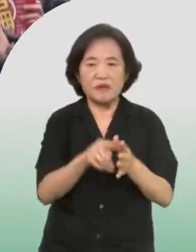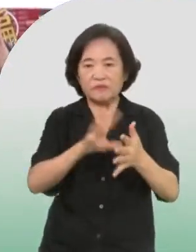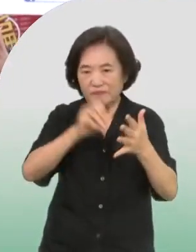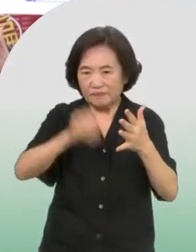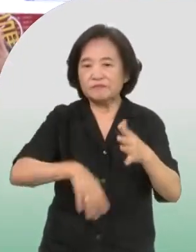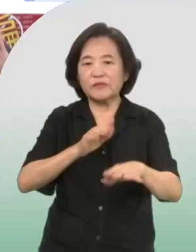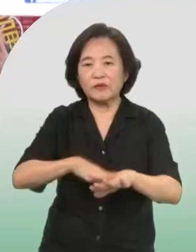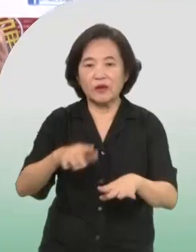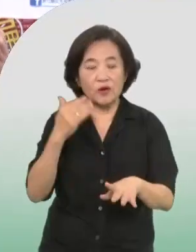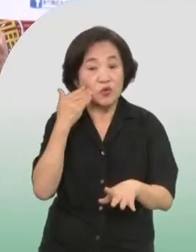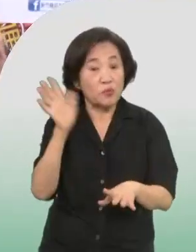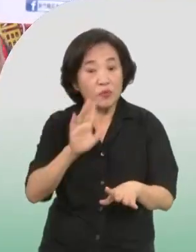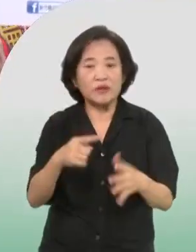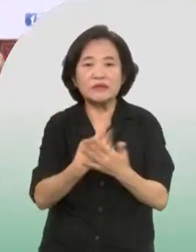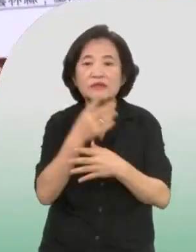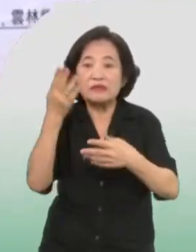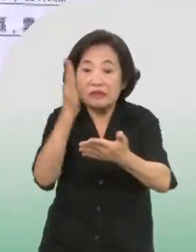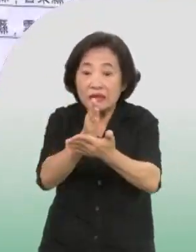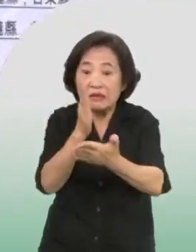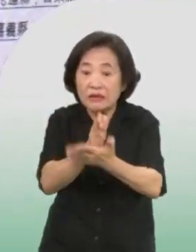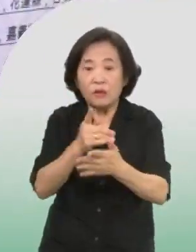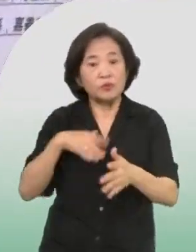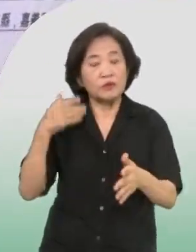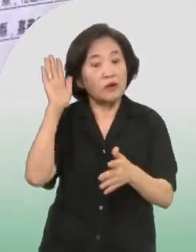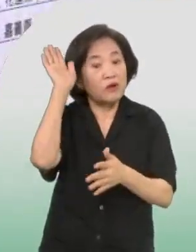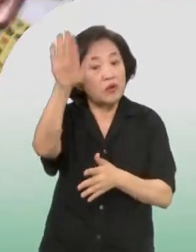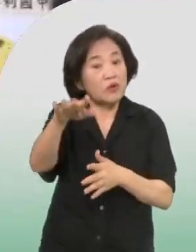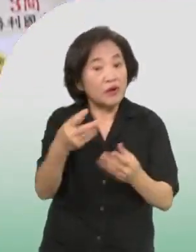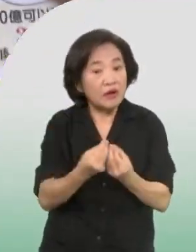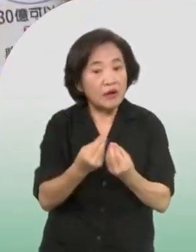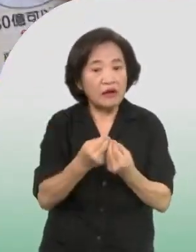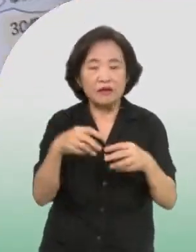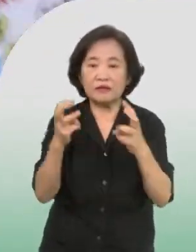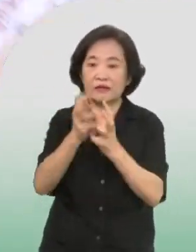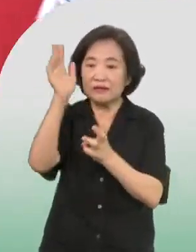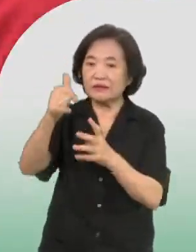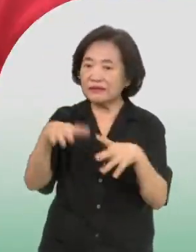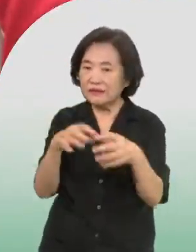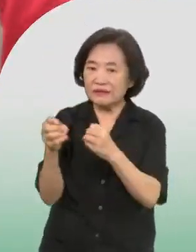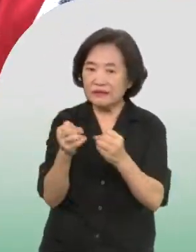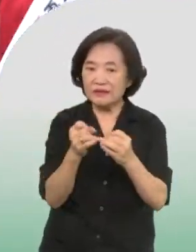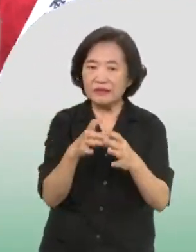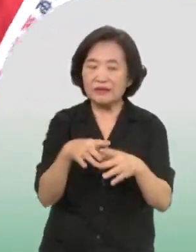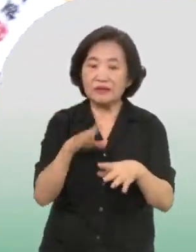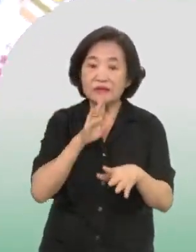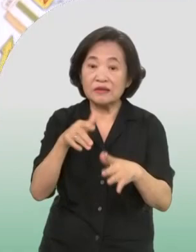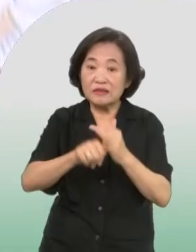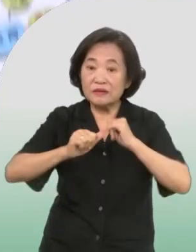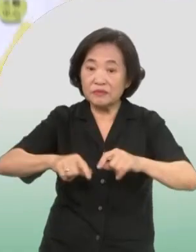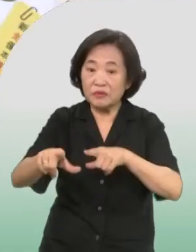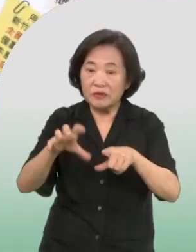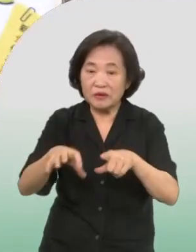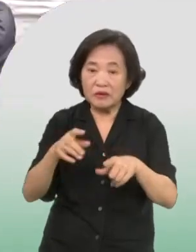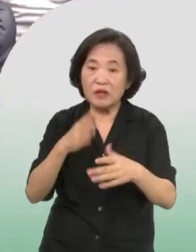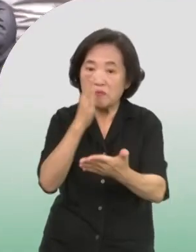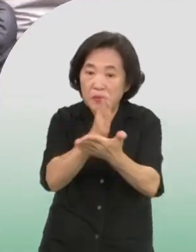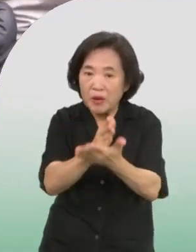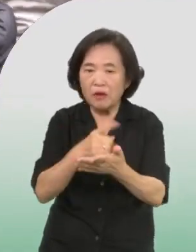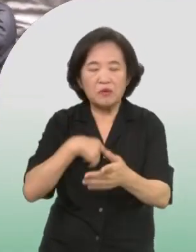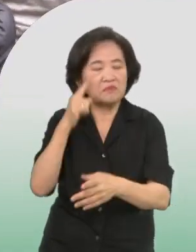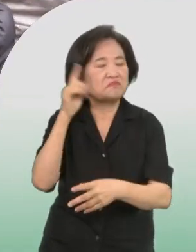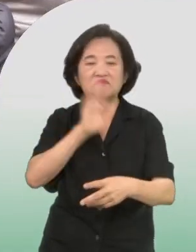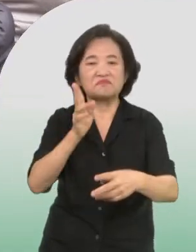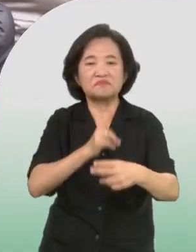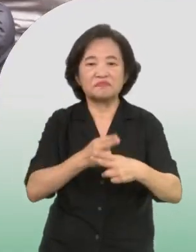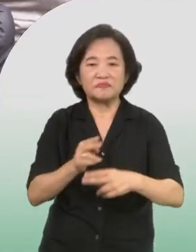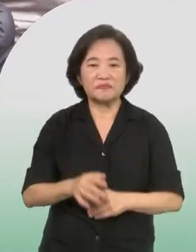的终止这个生命园区的新建。针对杨文科县长今天所讨论的终止生命园区，我们完全不相信。 因